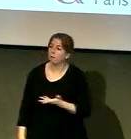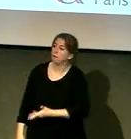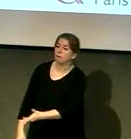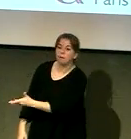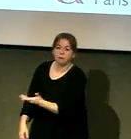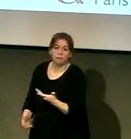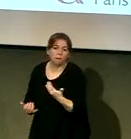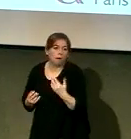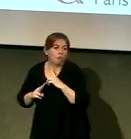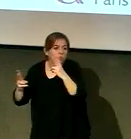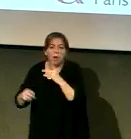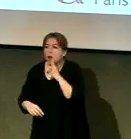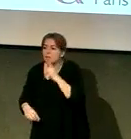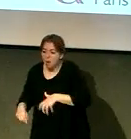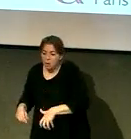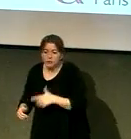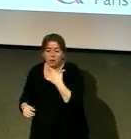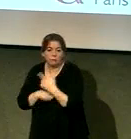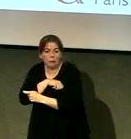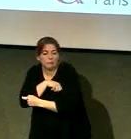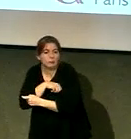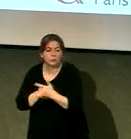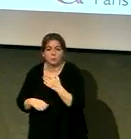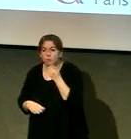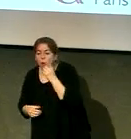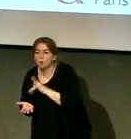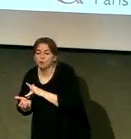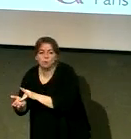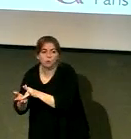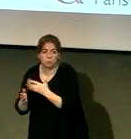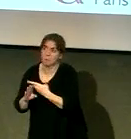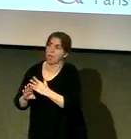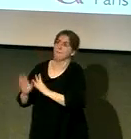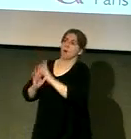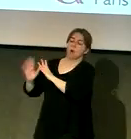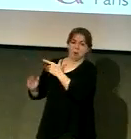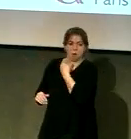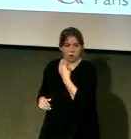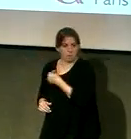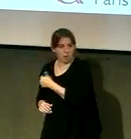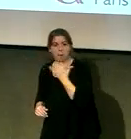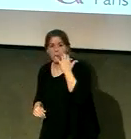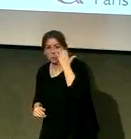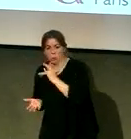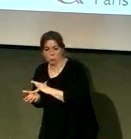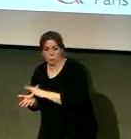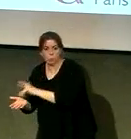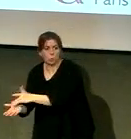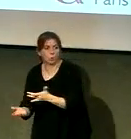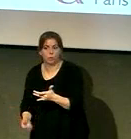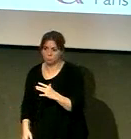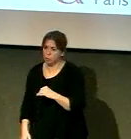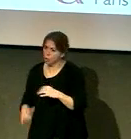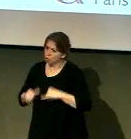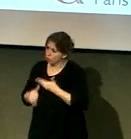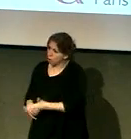du cannabis. Les jeunes femmes en consomment pas mal. Il ne faut pas se dire non, ça n'existe pas,